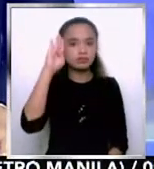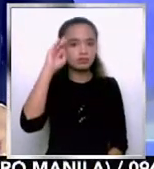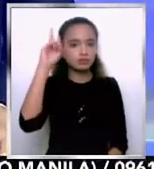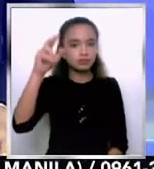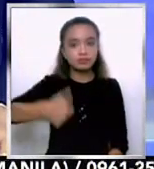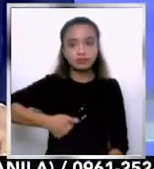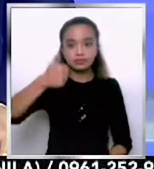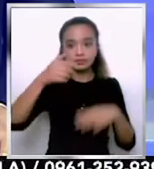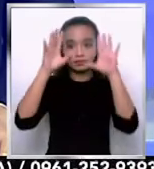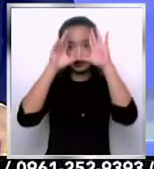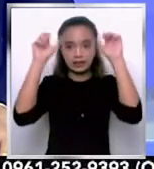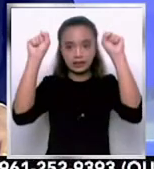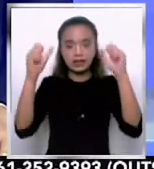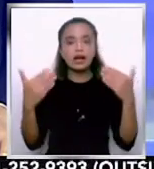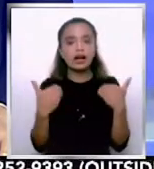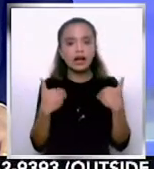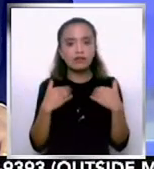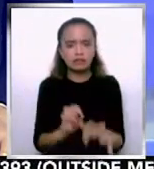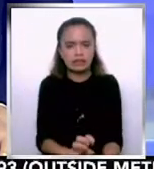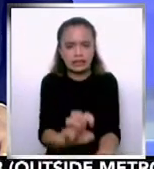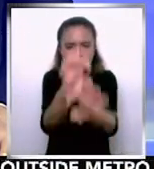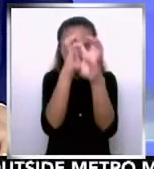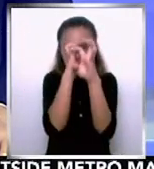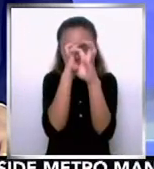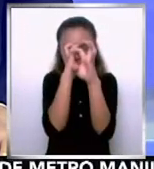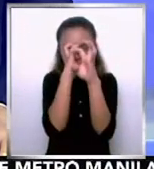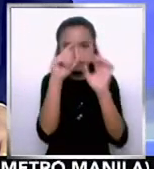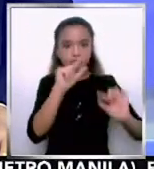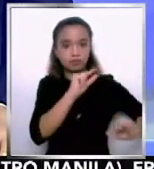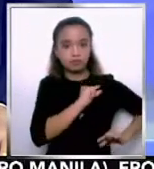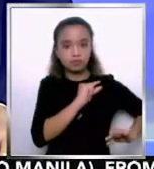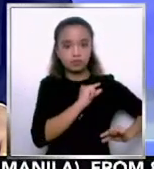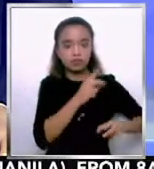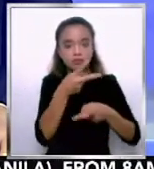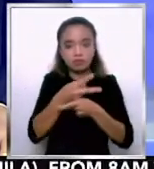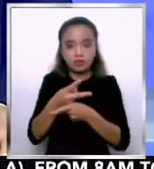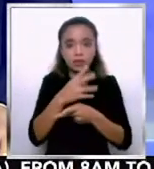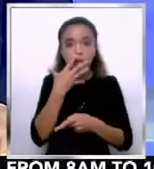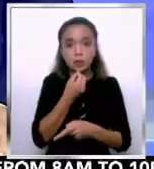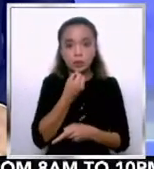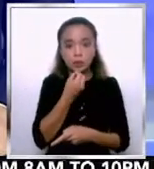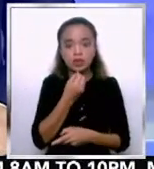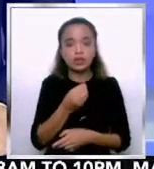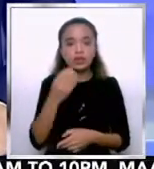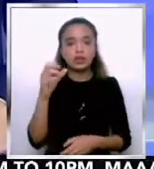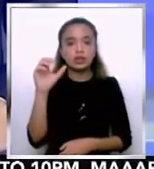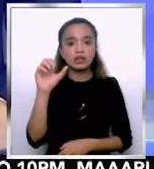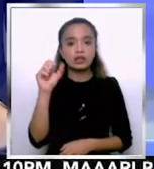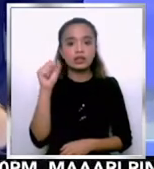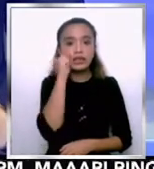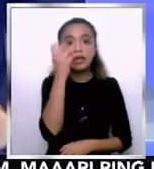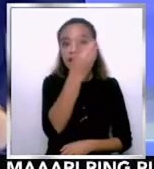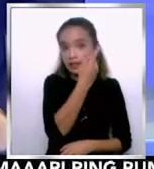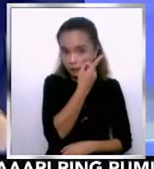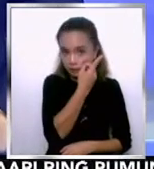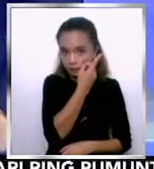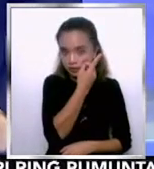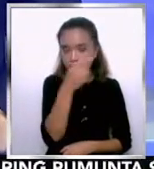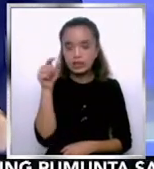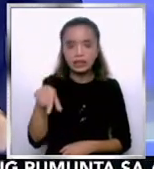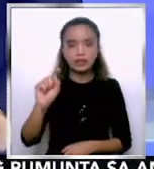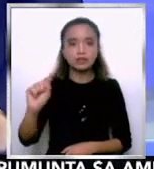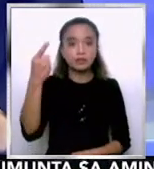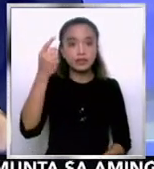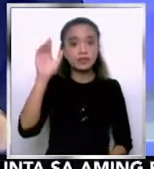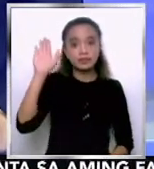Nakalatag na rin ang mahigpit na seguridad sa gaganaping inaugurasyon ni Vice President-elect Sara Duterte na naunang manunumpa